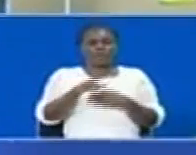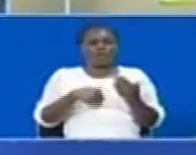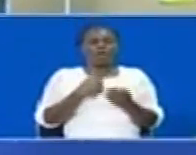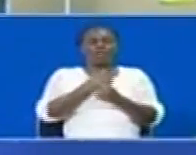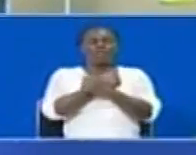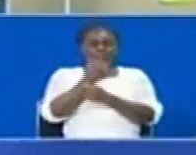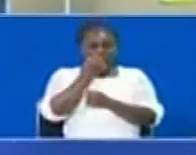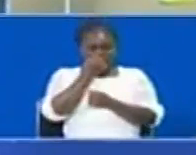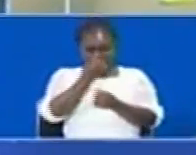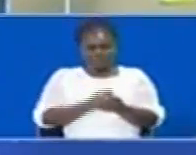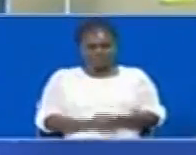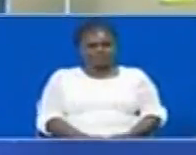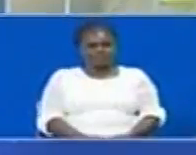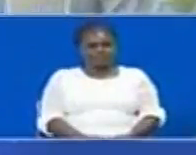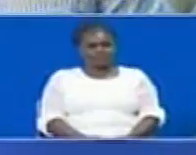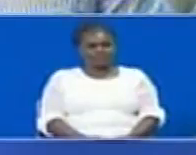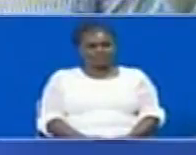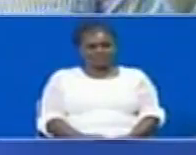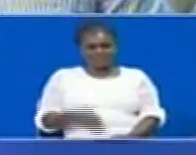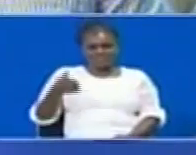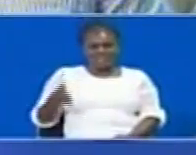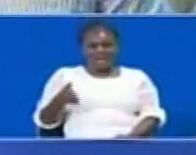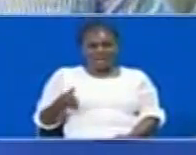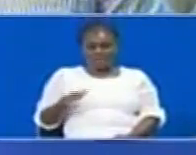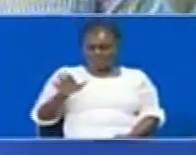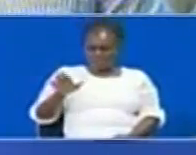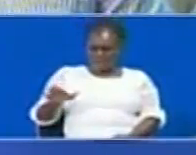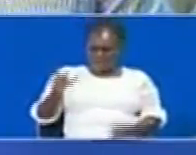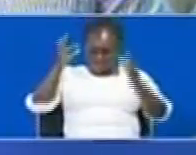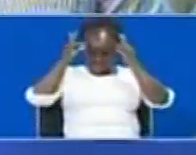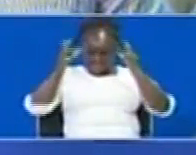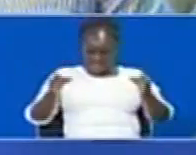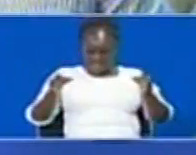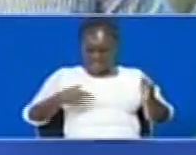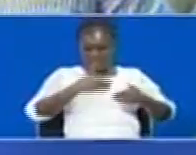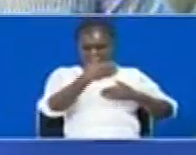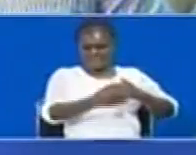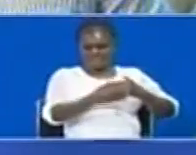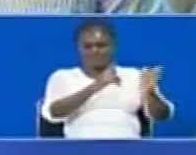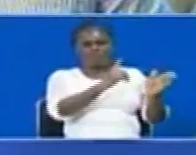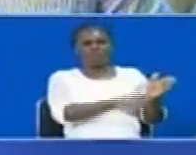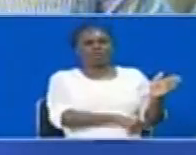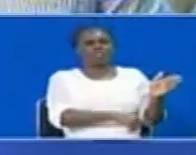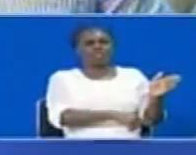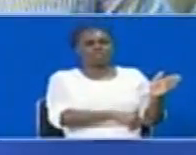haki na ukweli. Na hivi sasa ni hatua gani ambazo mtachukua?